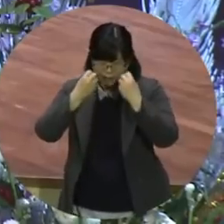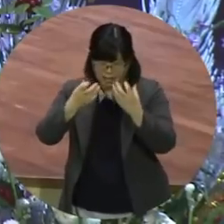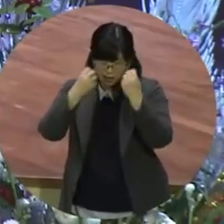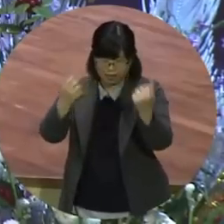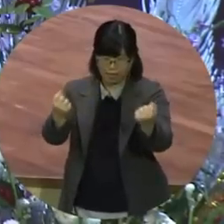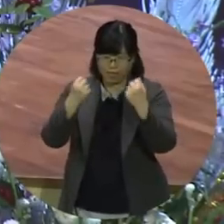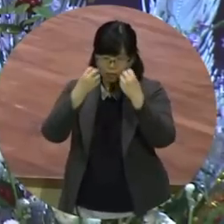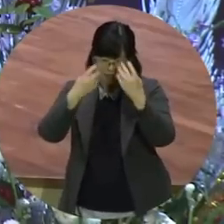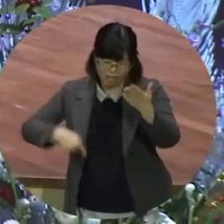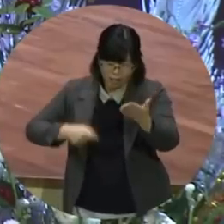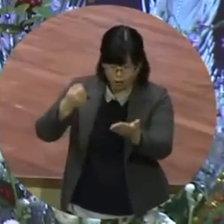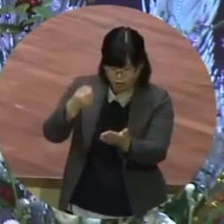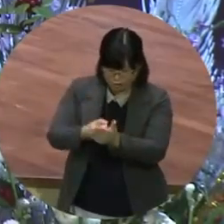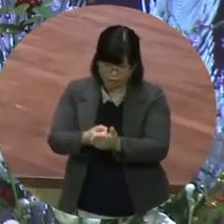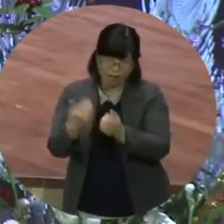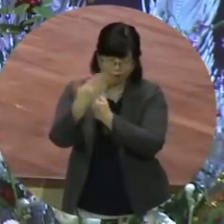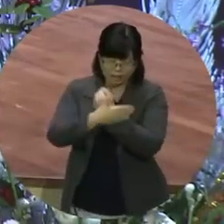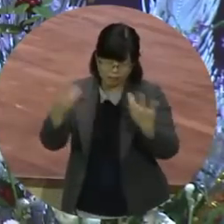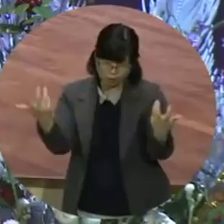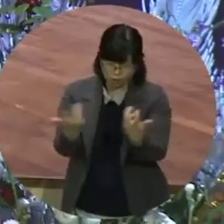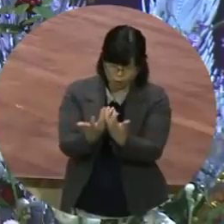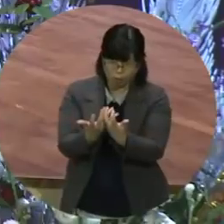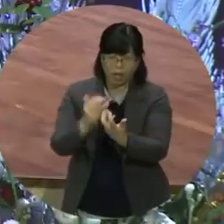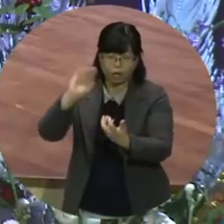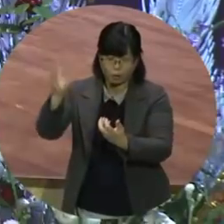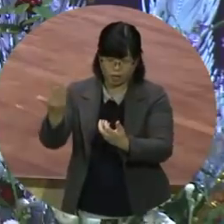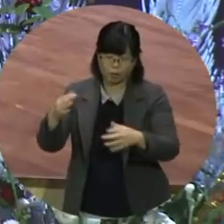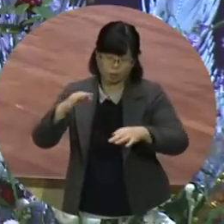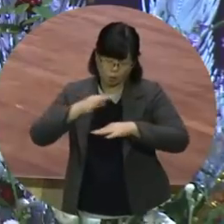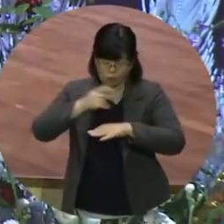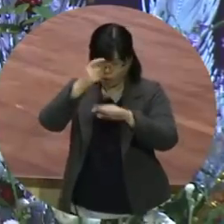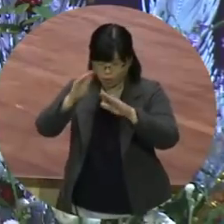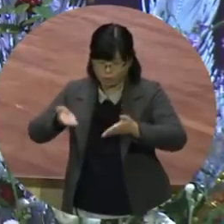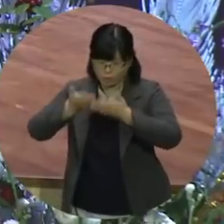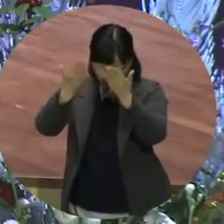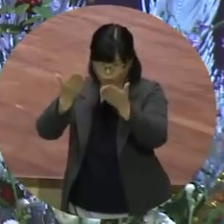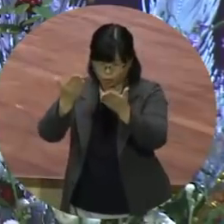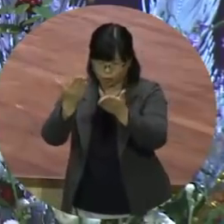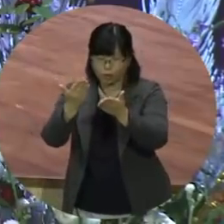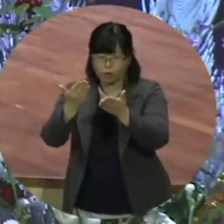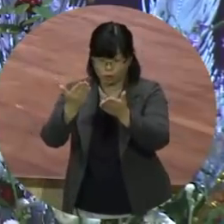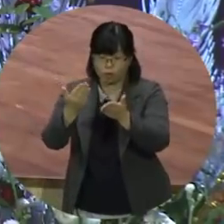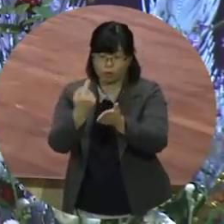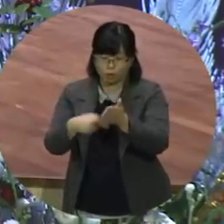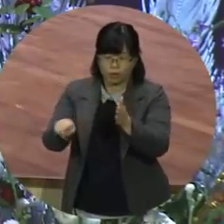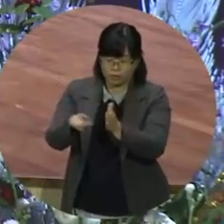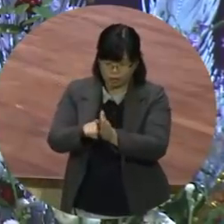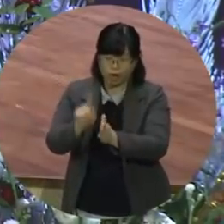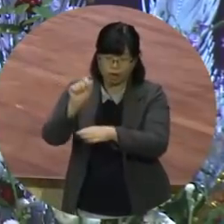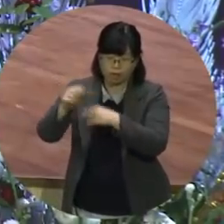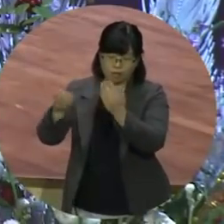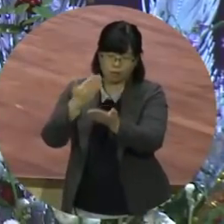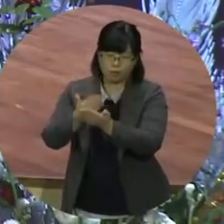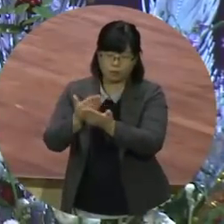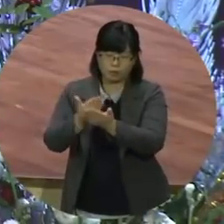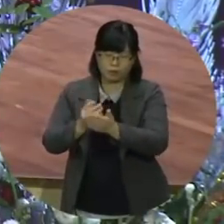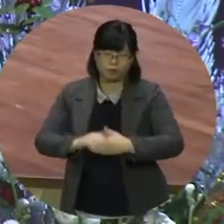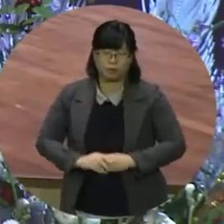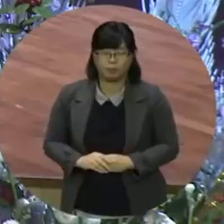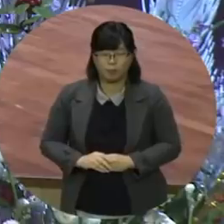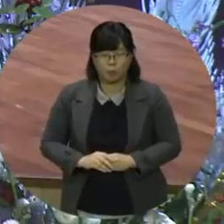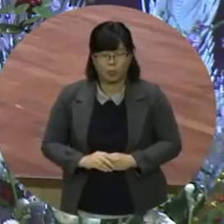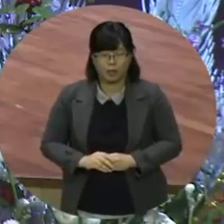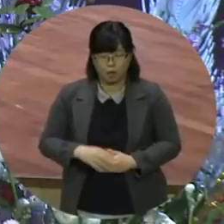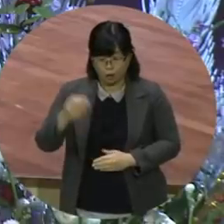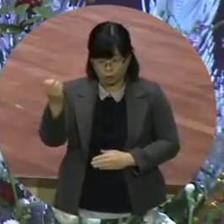응답을 받는 놀라운 예배가 되게 도와주옵시고 세계보험할 수 있는 선교사를 파송하고 협력할